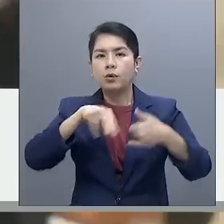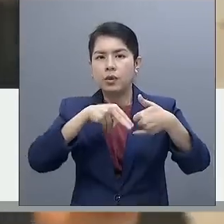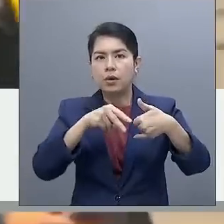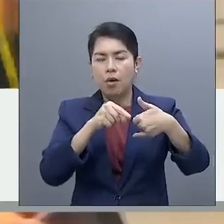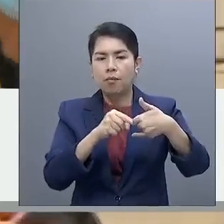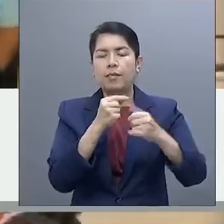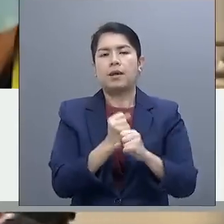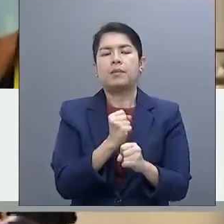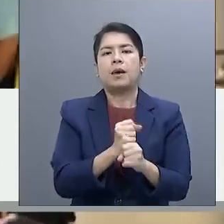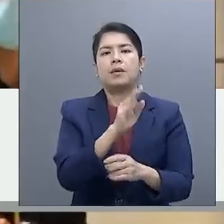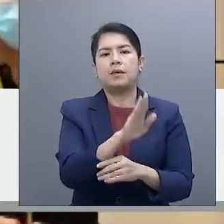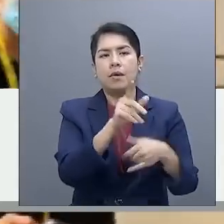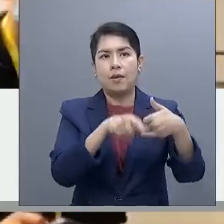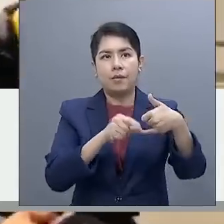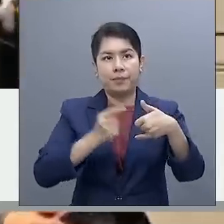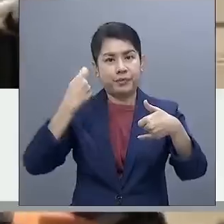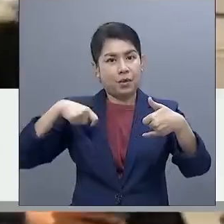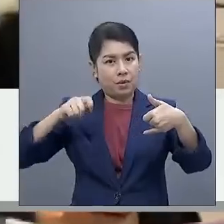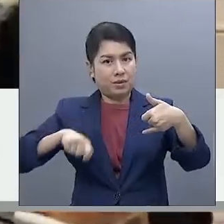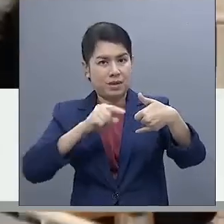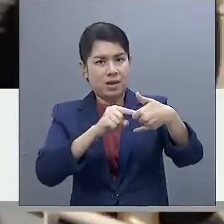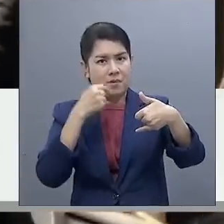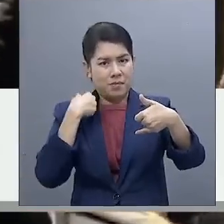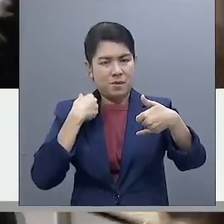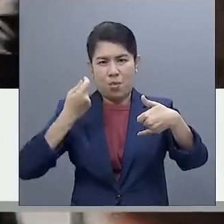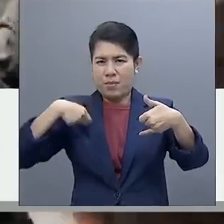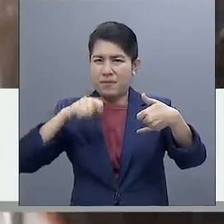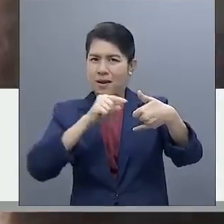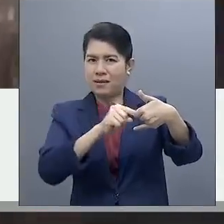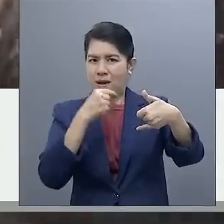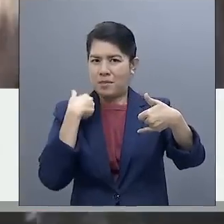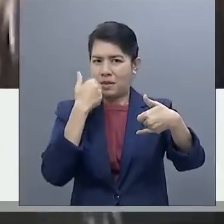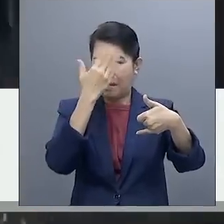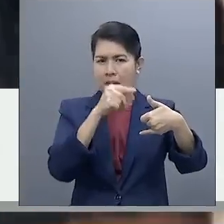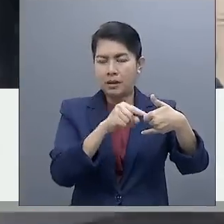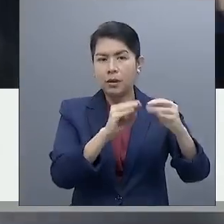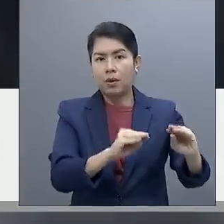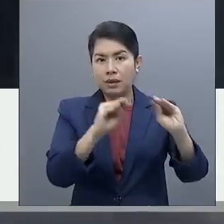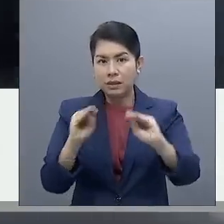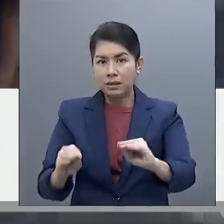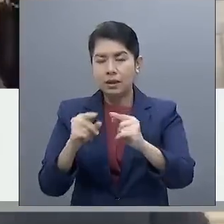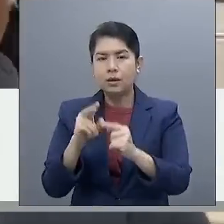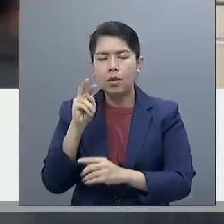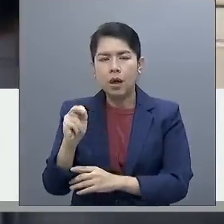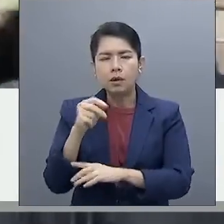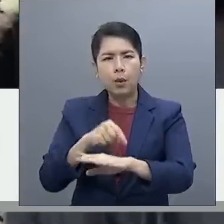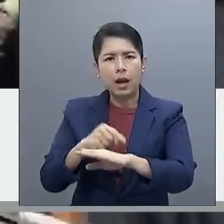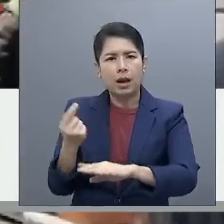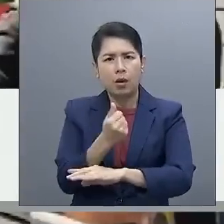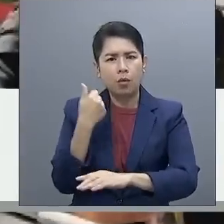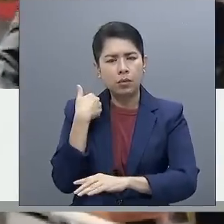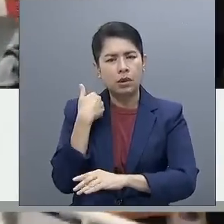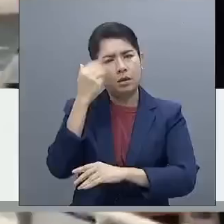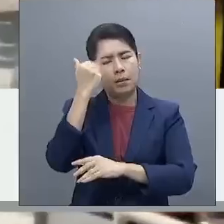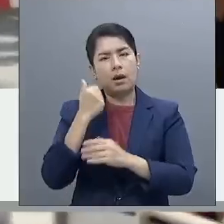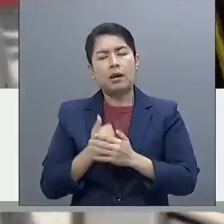งเธอเป็นจำเลยเนื่องจากผู้พิพากษาได้เลื่อนนัดสืบพยานมาเร็วขึ้นค่ะโดยที่ทราบอยู่แล้ว